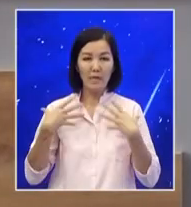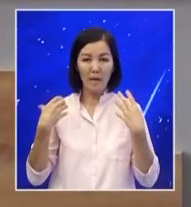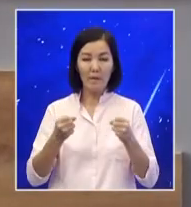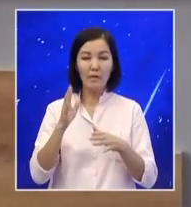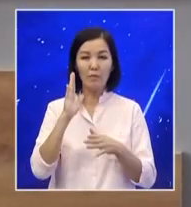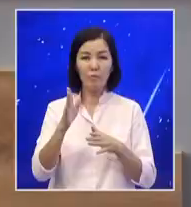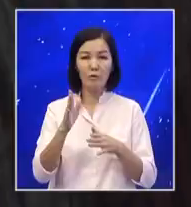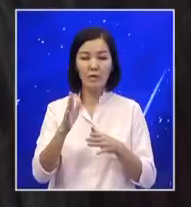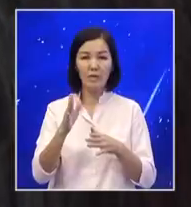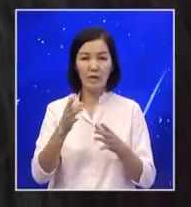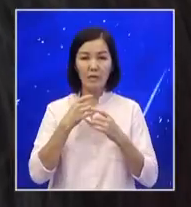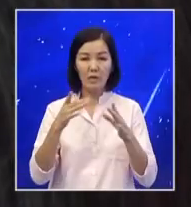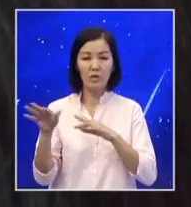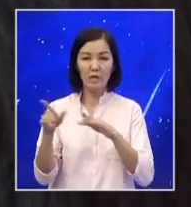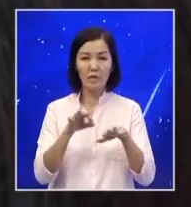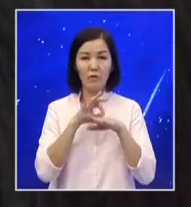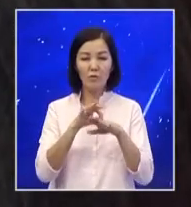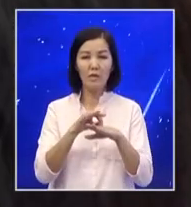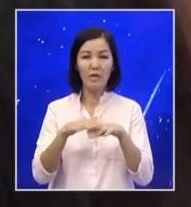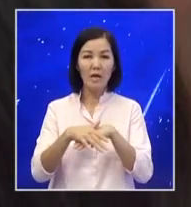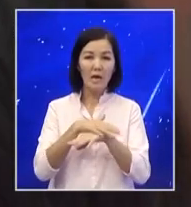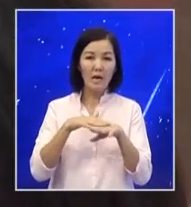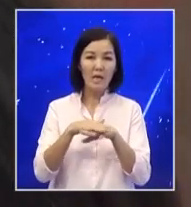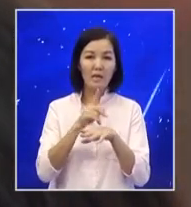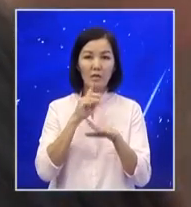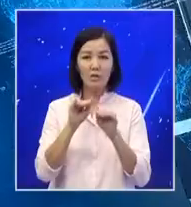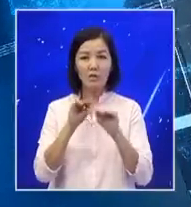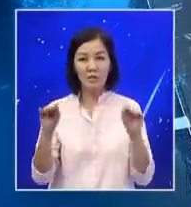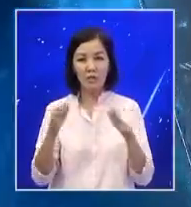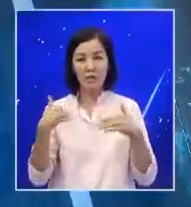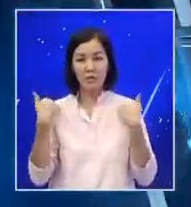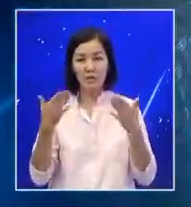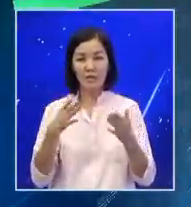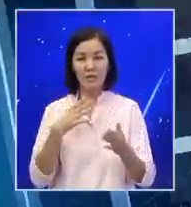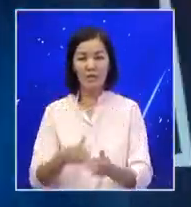әлі де алда екенін айтты. Елмен жерге тыныштық тіледі.